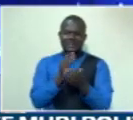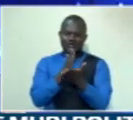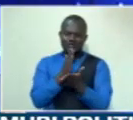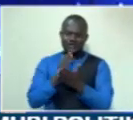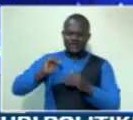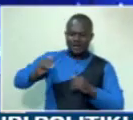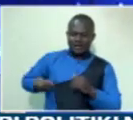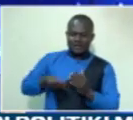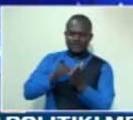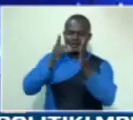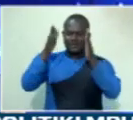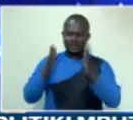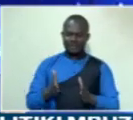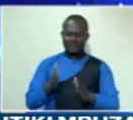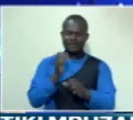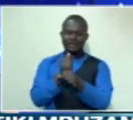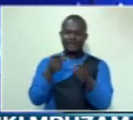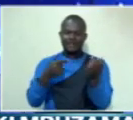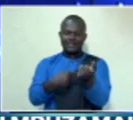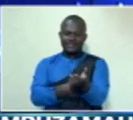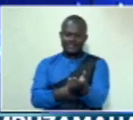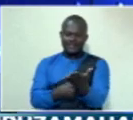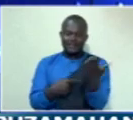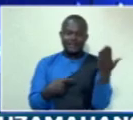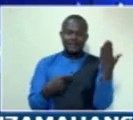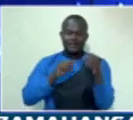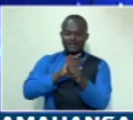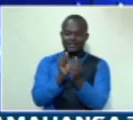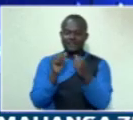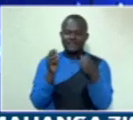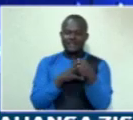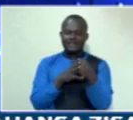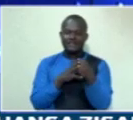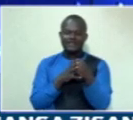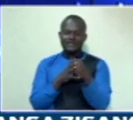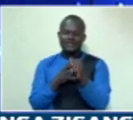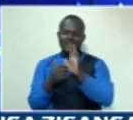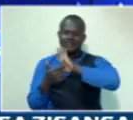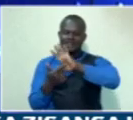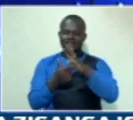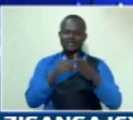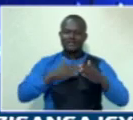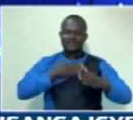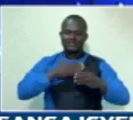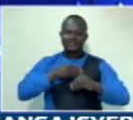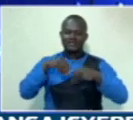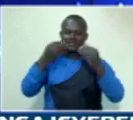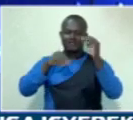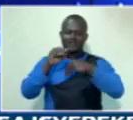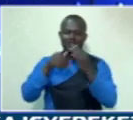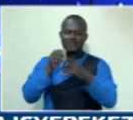abagore babaganga bakora ahavurirwa COVID-19 bavuga ko mu kazi bakora bishimira gutanga umusanzu wabo